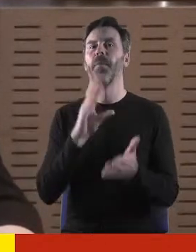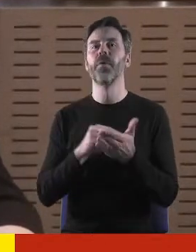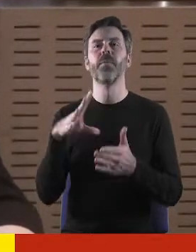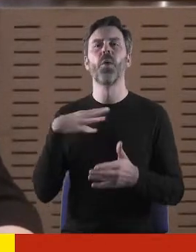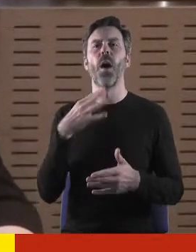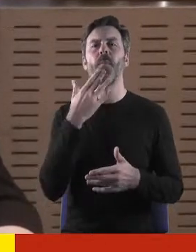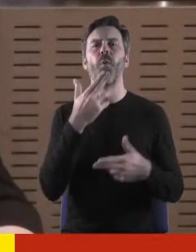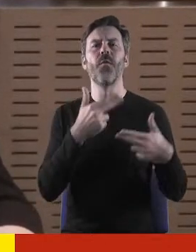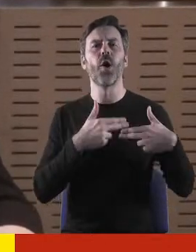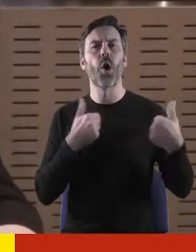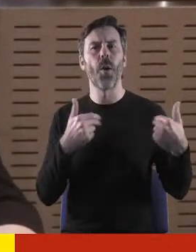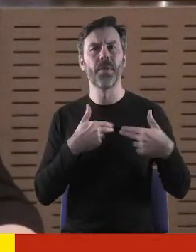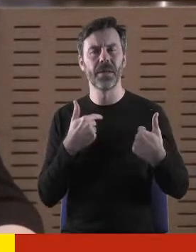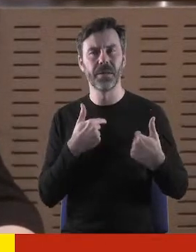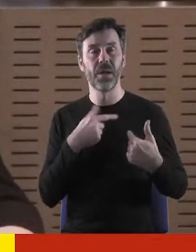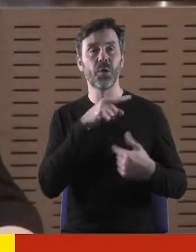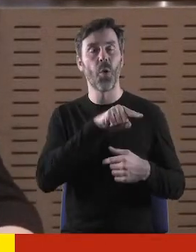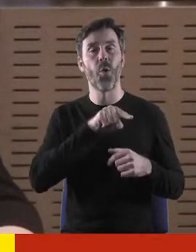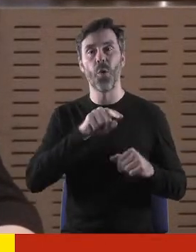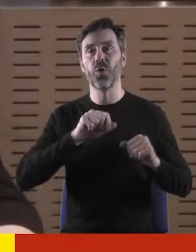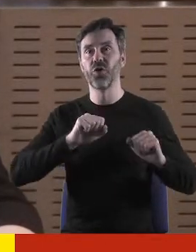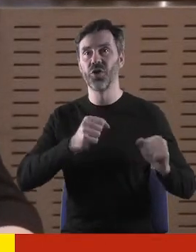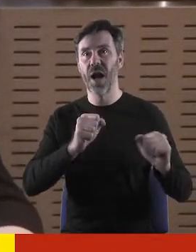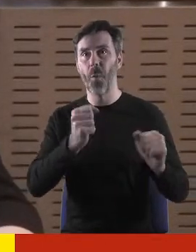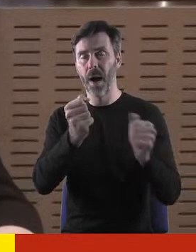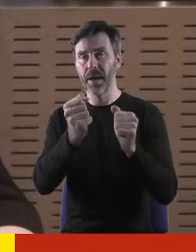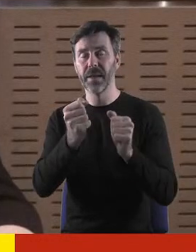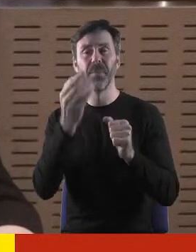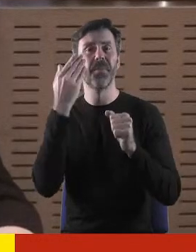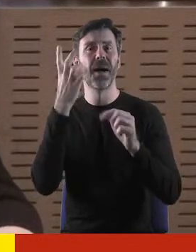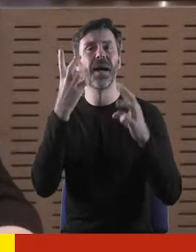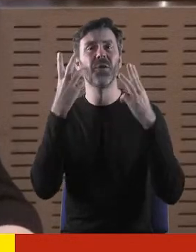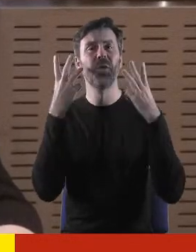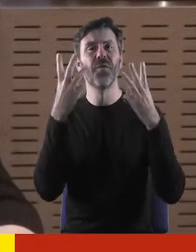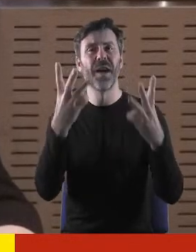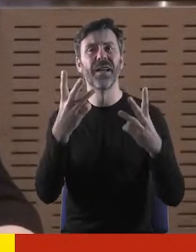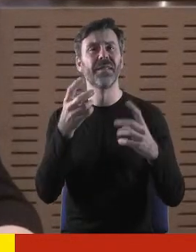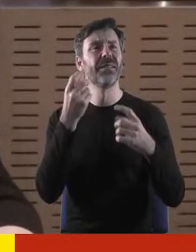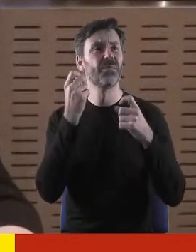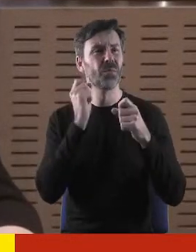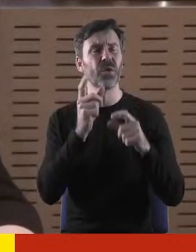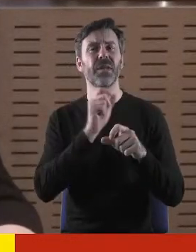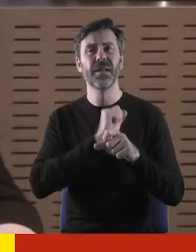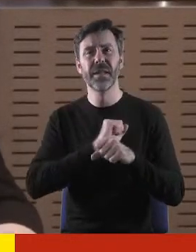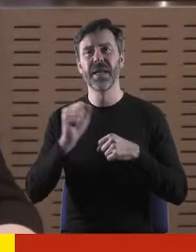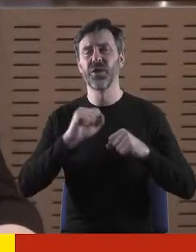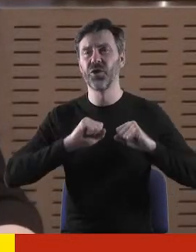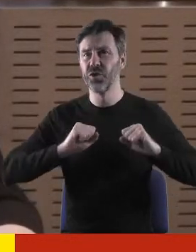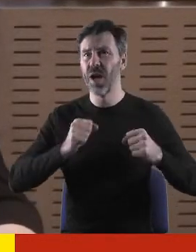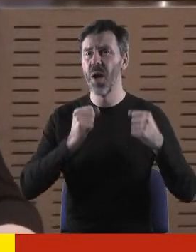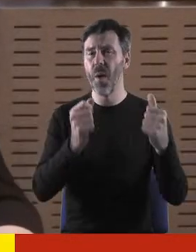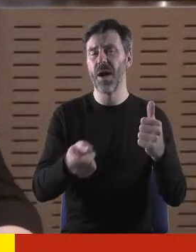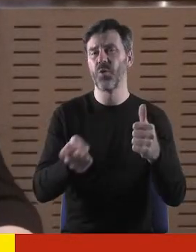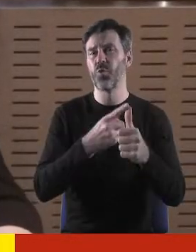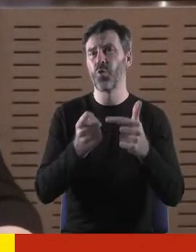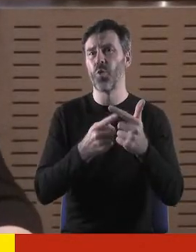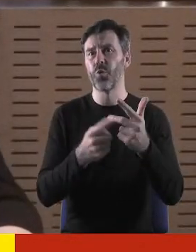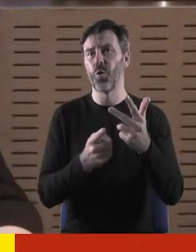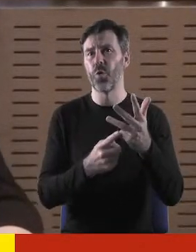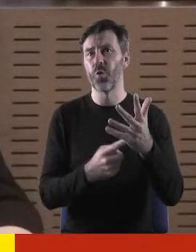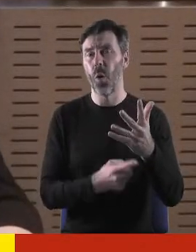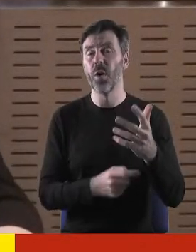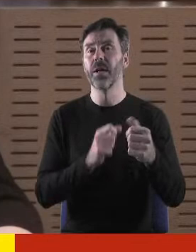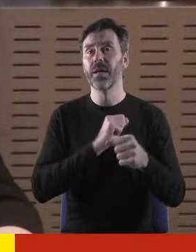Żadne działania nic nie dadzą. Oczywiście, że one są ważne i bardzo dobrze, że one są i że one się odbywają, ale